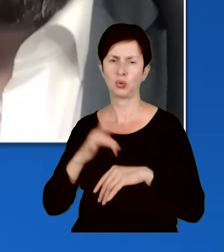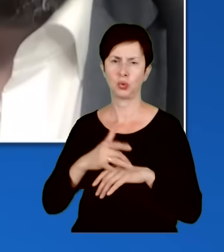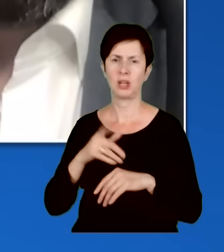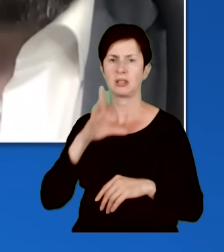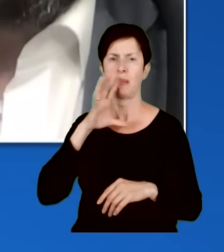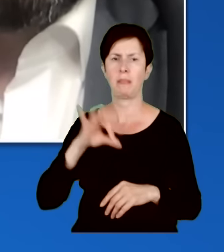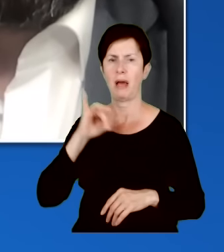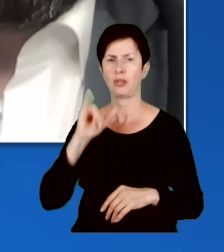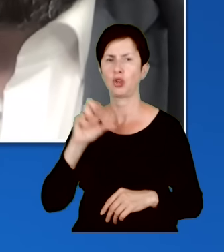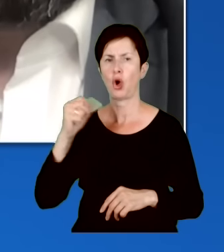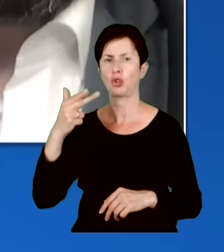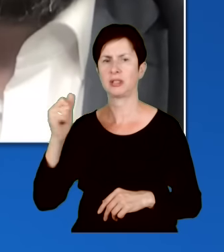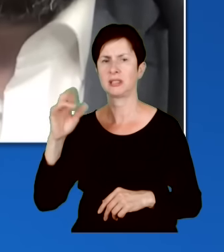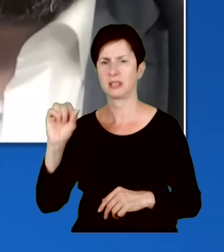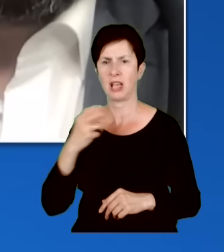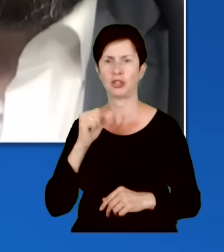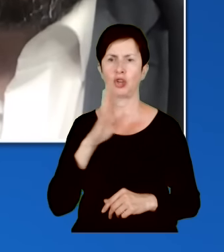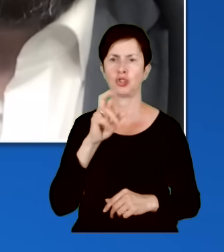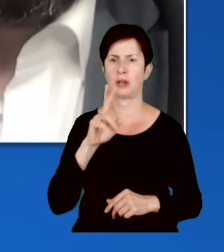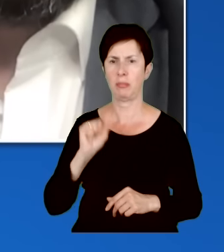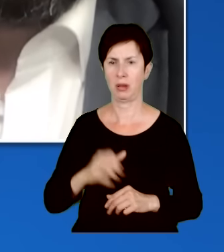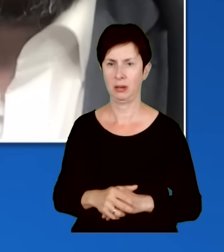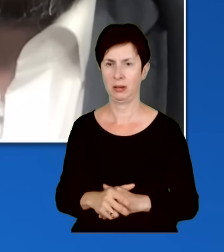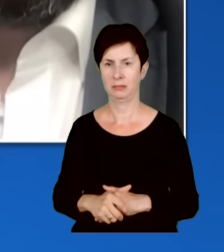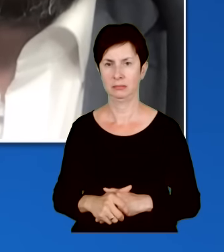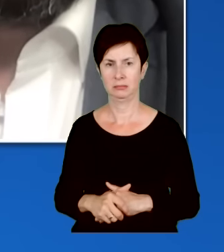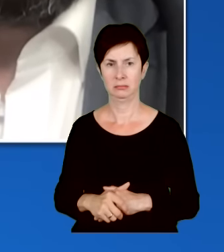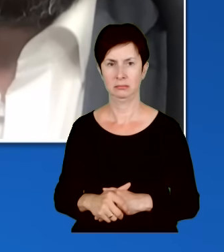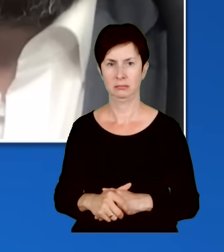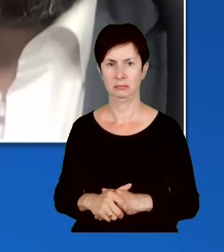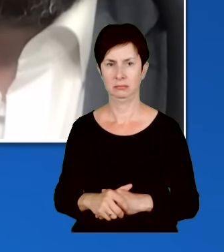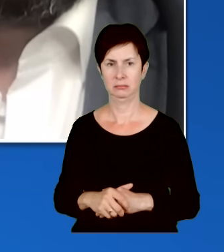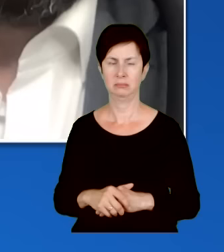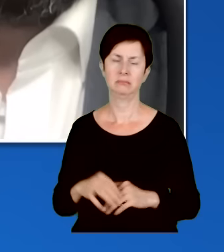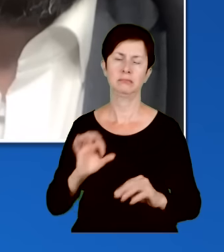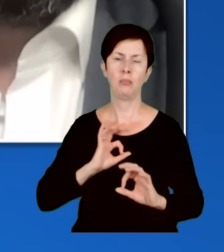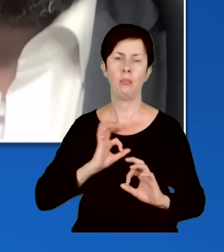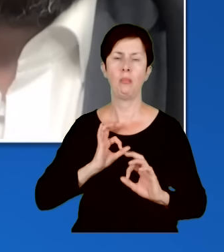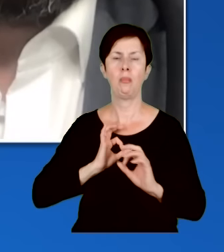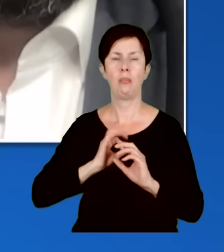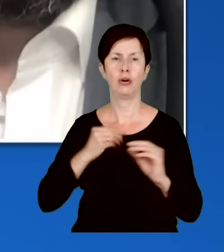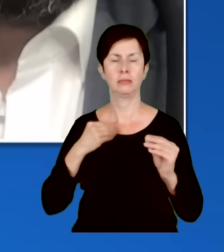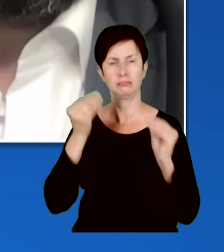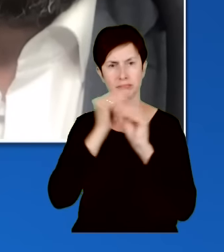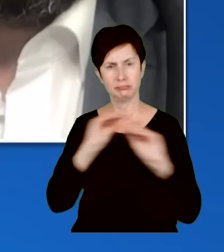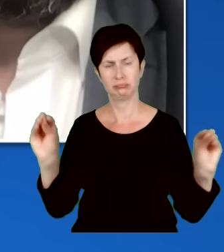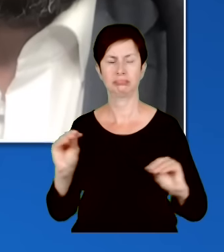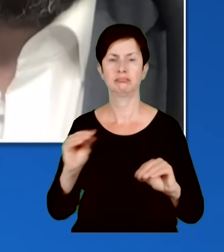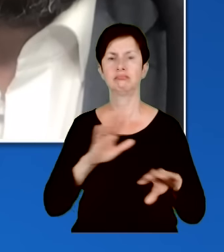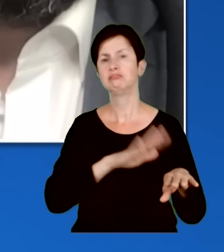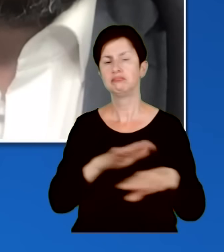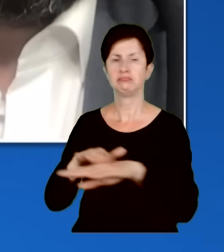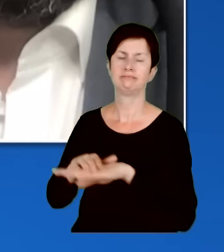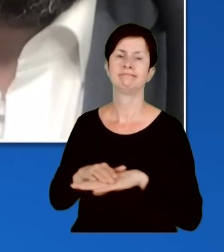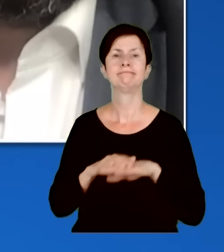jednym zdem na zakończenie mój apel naprawdę także do Konfederacji do wszystkich tych którzy naprawdę kochają Polskę Którym zależy na